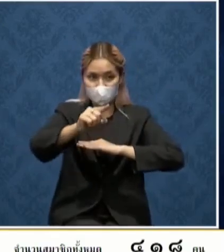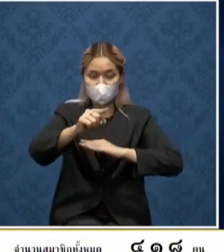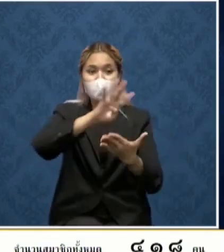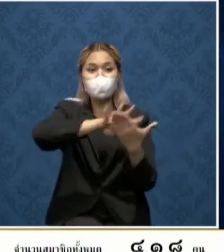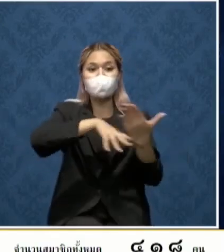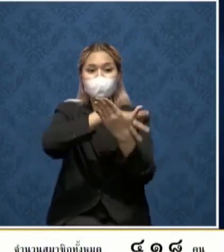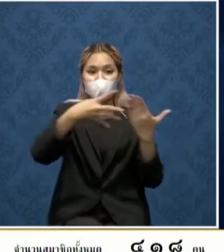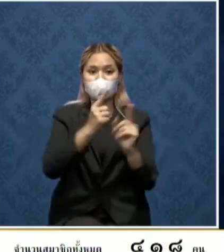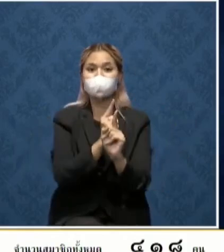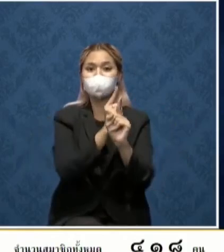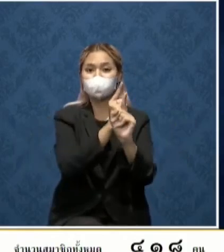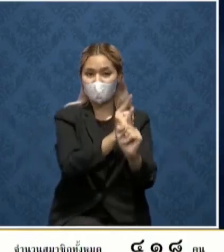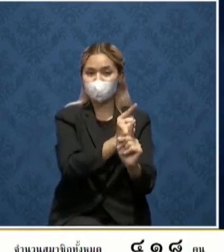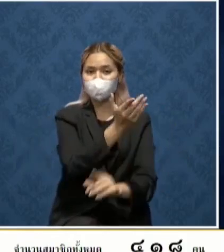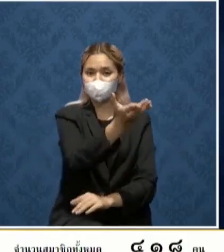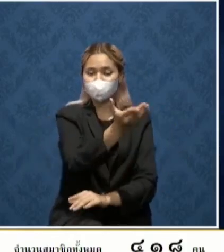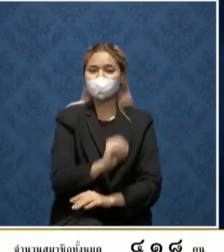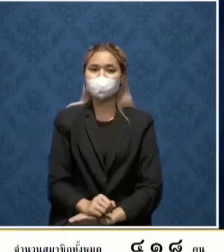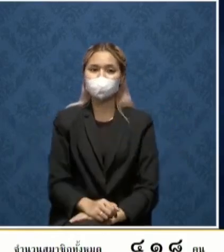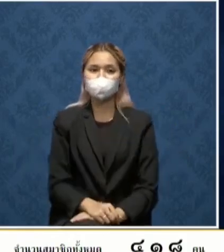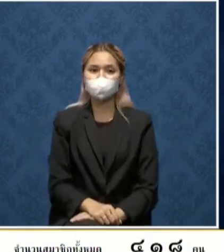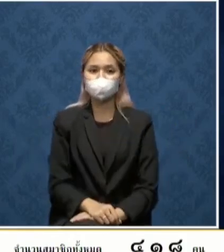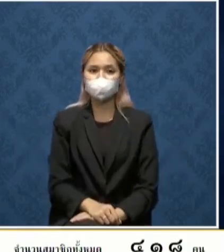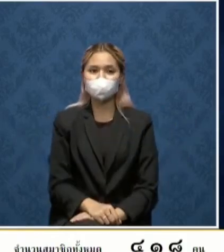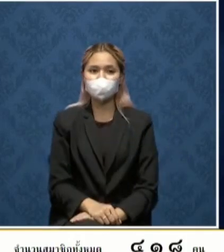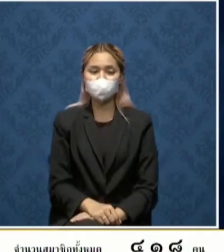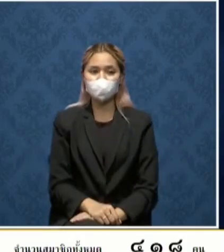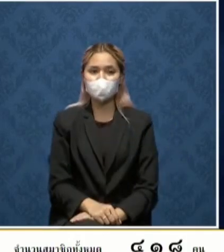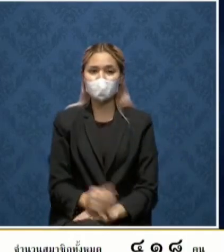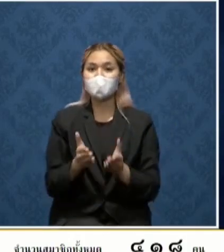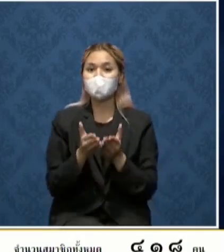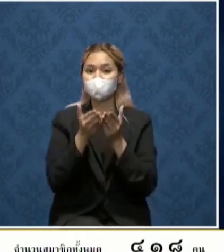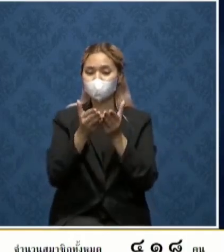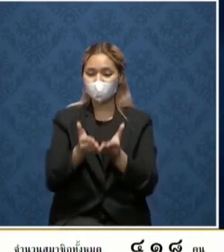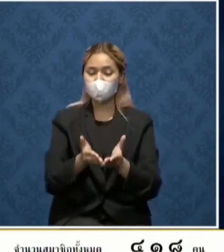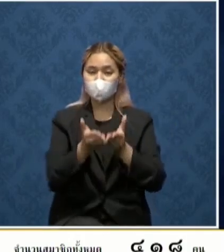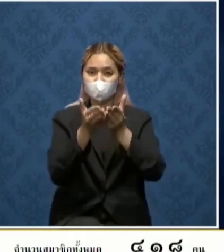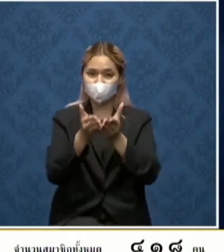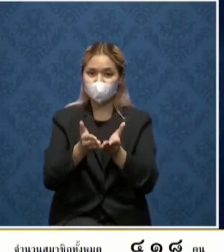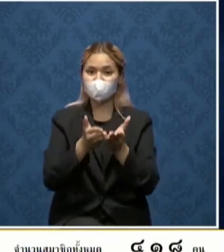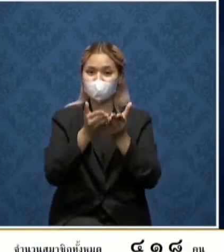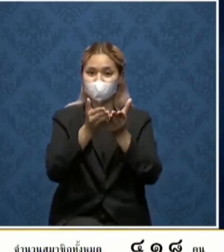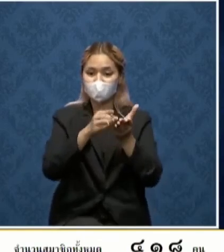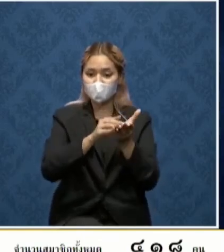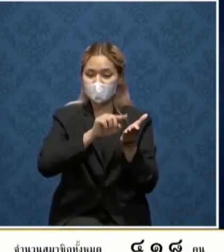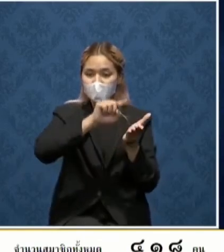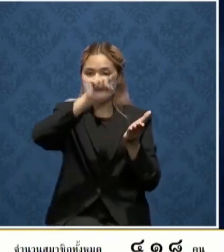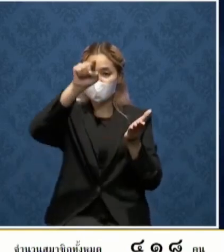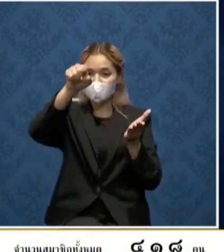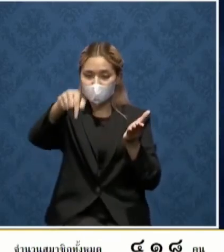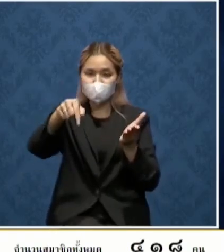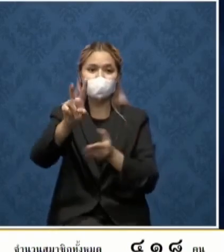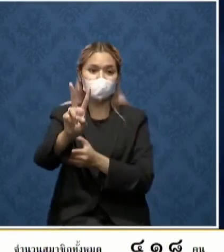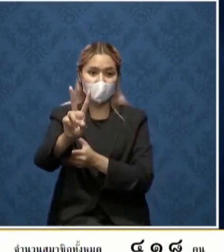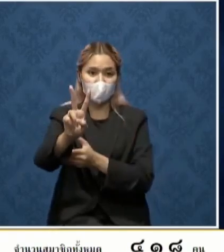จากแผนที่ เราจะเหนว่าเมื่อไปถึงบริเว จท 2 มีคื่น รมแง